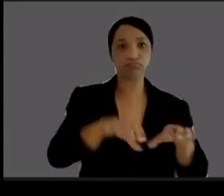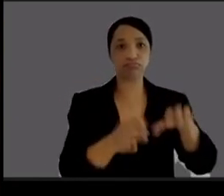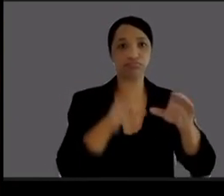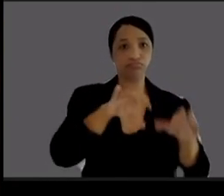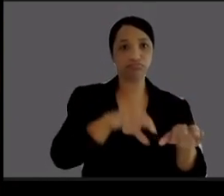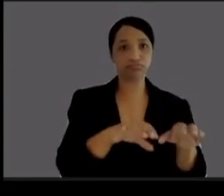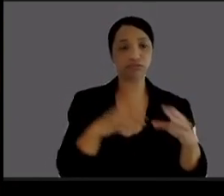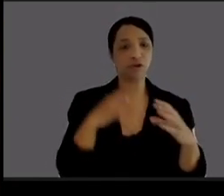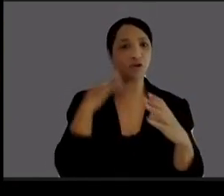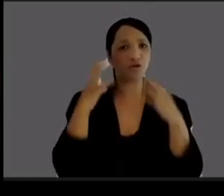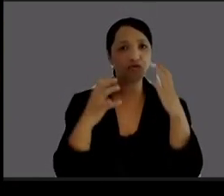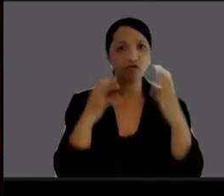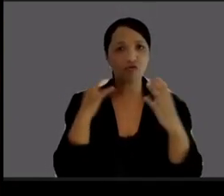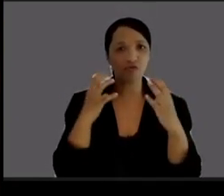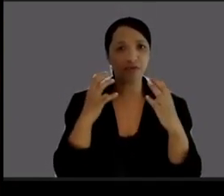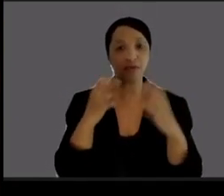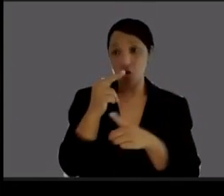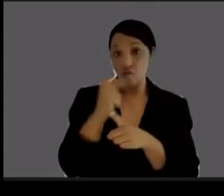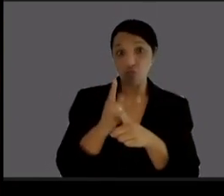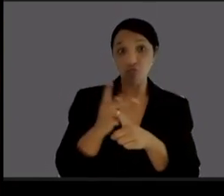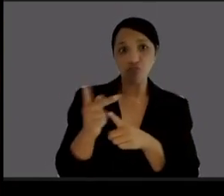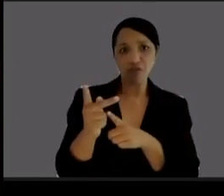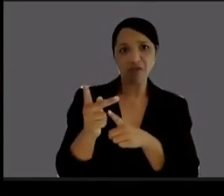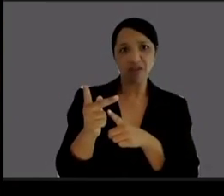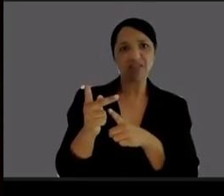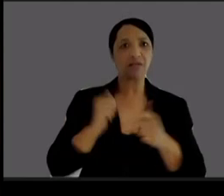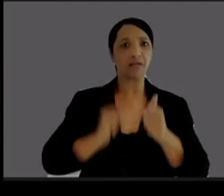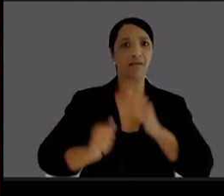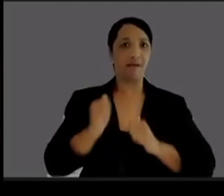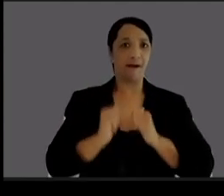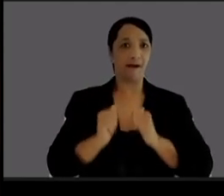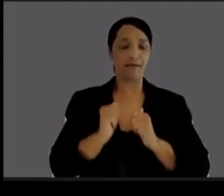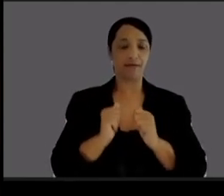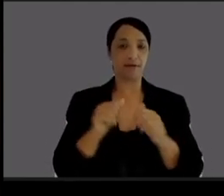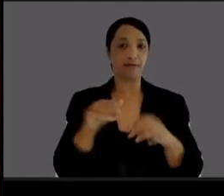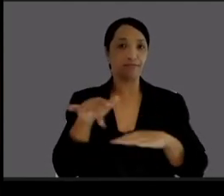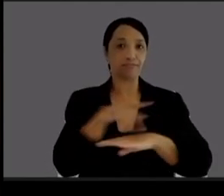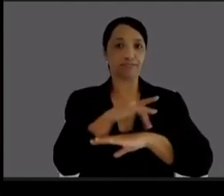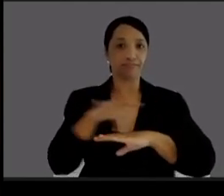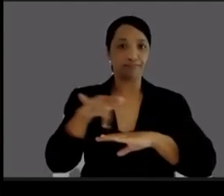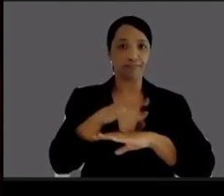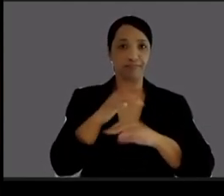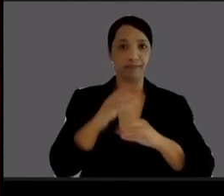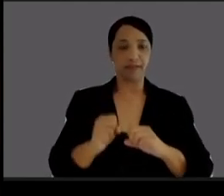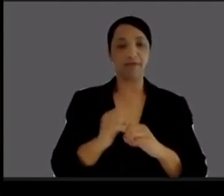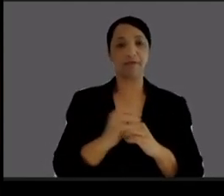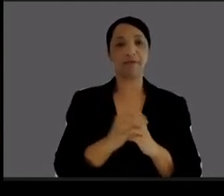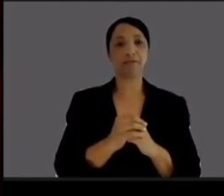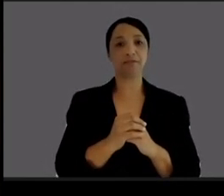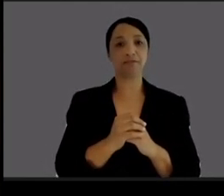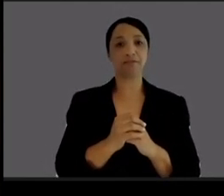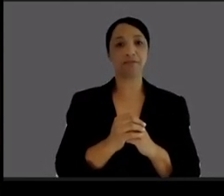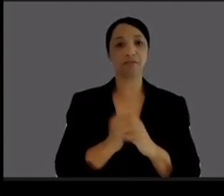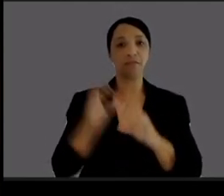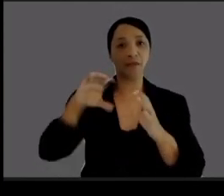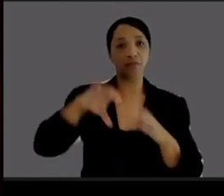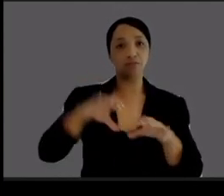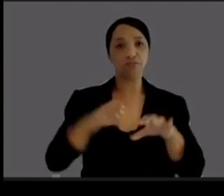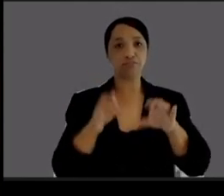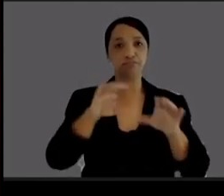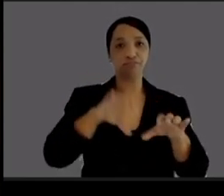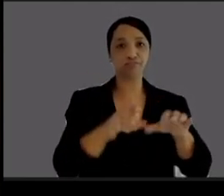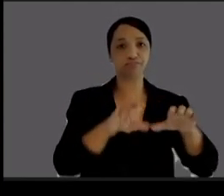激しい動きをしますこのレジは実際に生の歌舞伎役者が演じましたまさに国際的なIT会議に